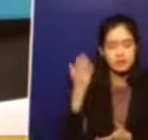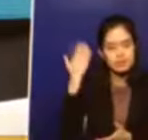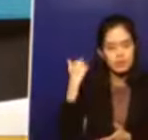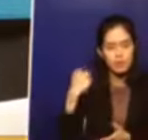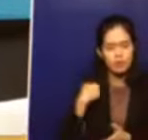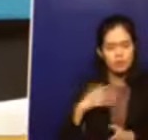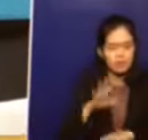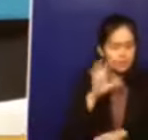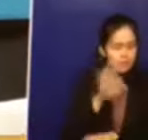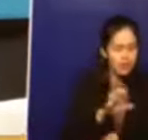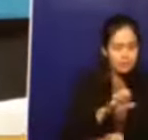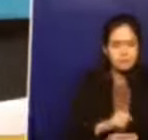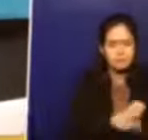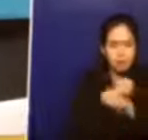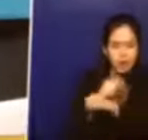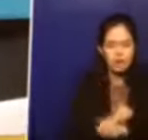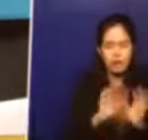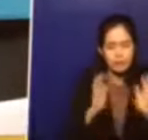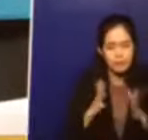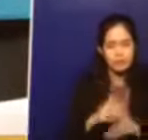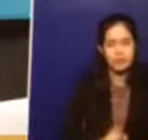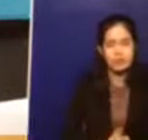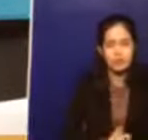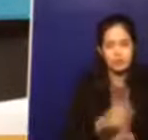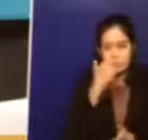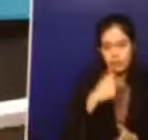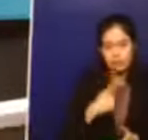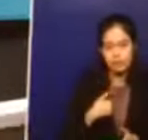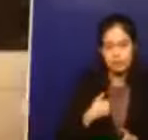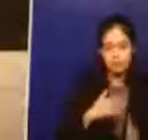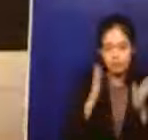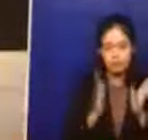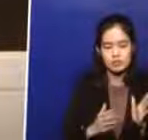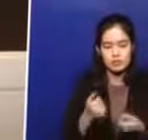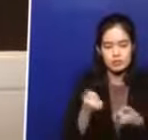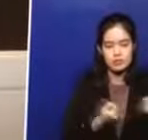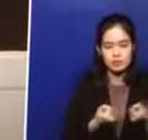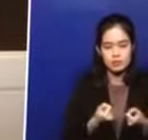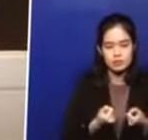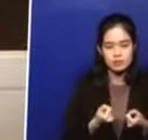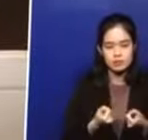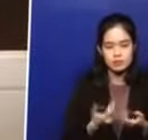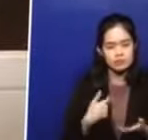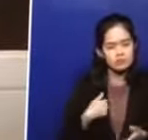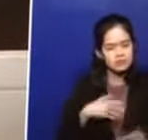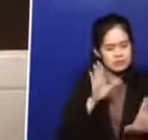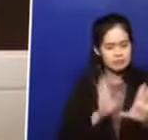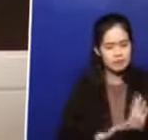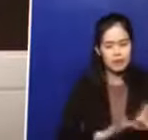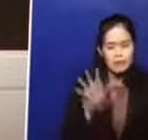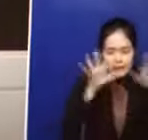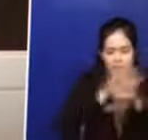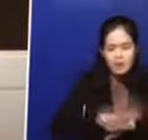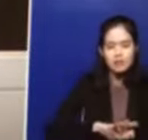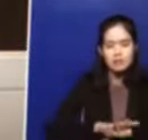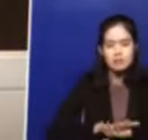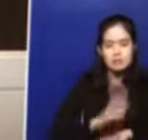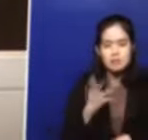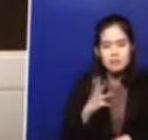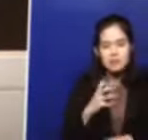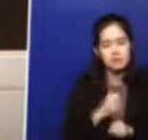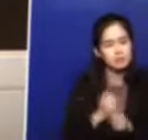ซ้ำแล้วซ้ำเล่าอีกนะคะเพราะว่าดิฉันไม่ได้รับสมัครคนขับรถอยู่ขอบพระคุณค่ะ ครับท่านกรณิตครับทีนี้ตาท่านละครับเชิญ